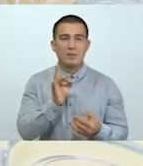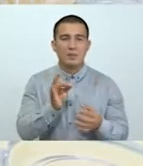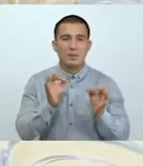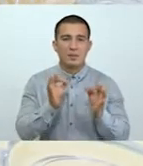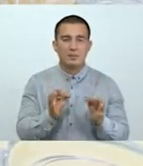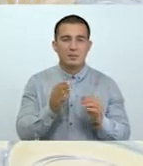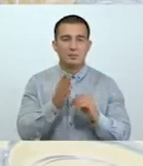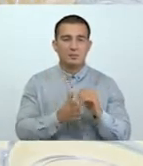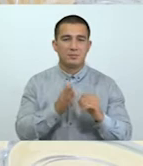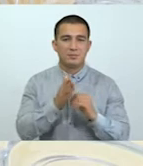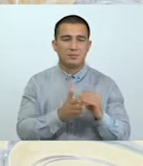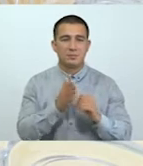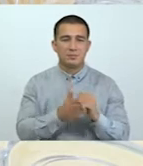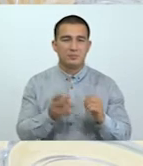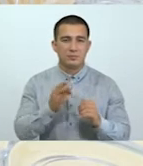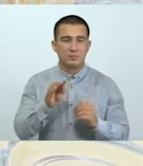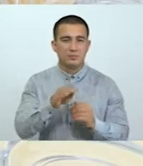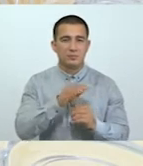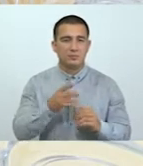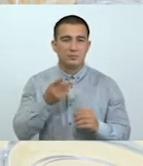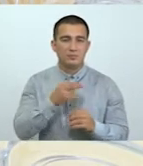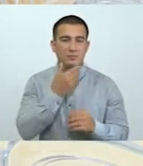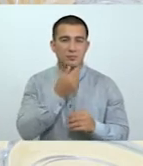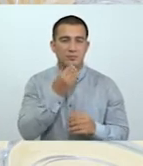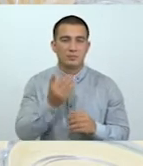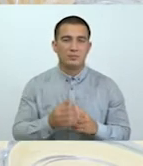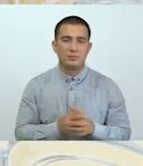qalinlikda parrak to'g'rab olamiz.